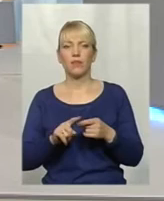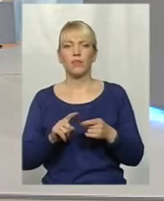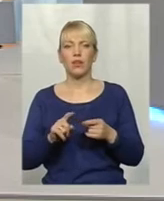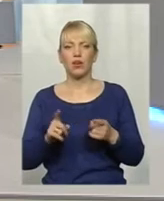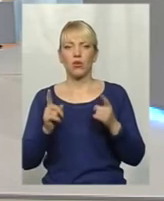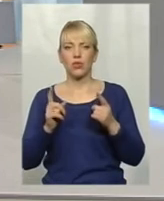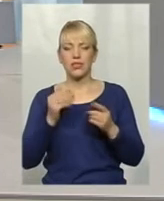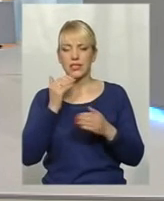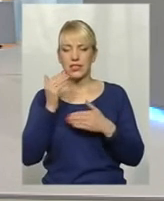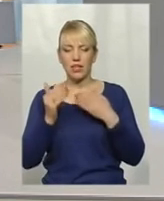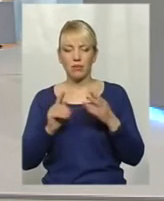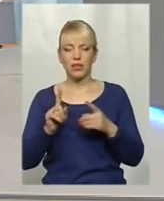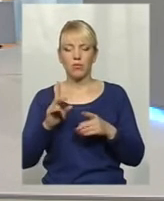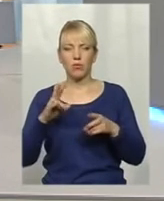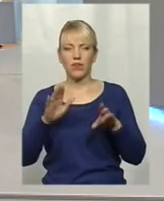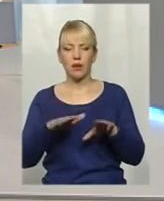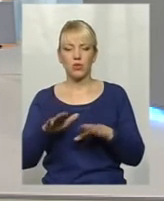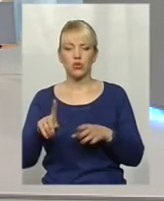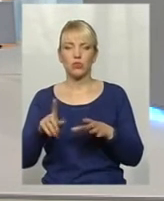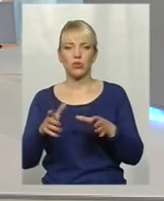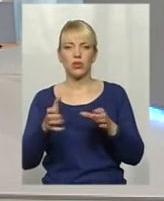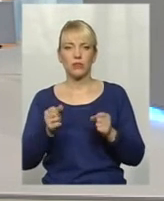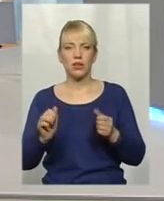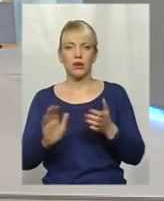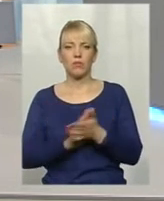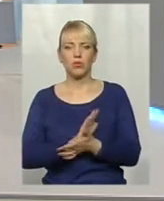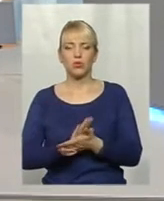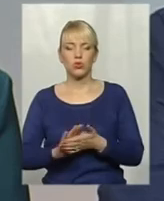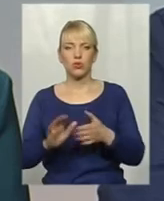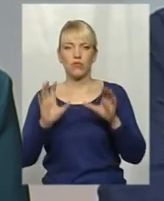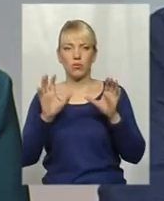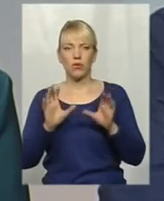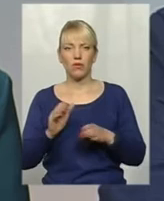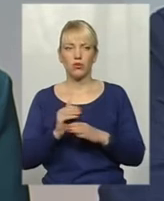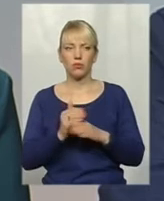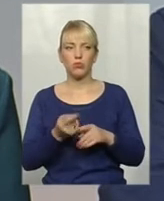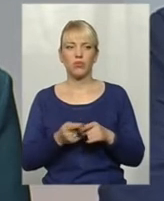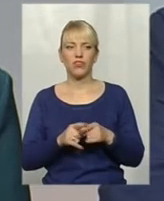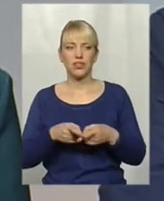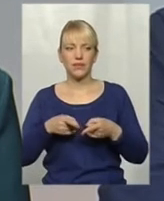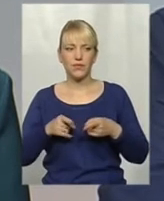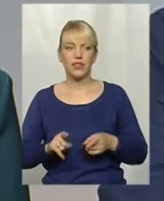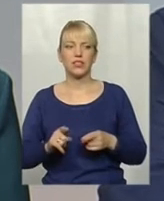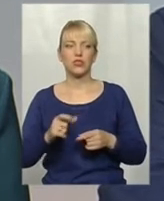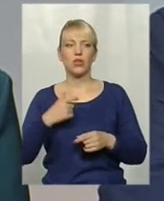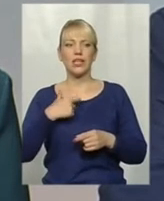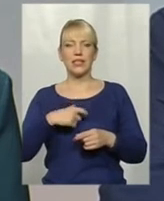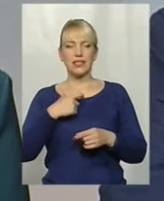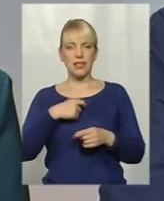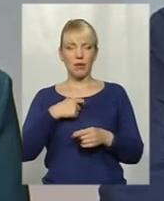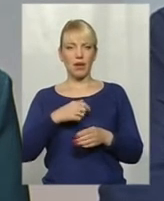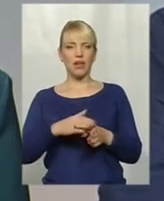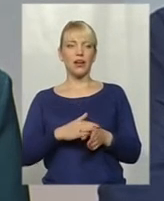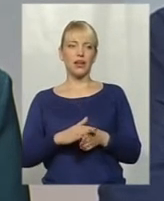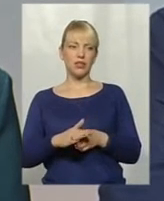був на місцях на отримання безкоштовної правової допомоги, він сьогодні дійсно себе реалізує. І сьогодні